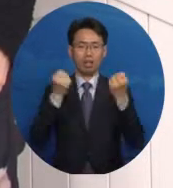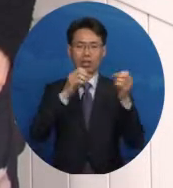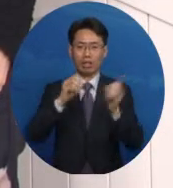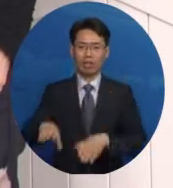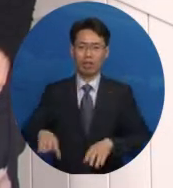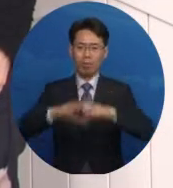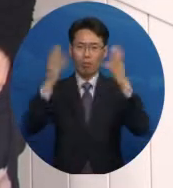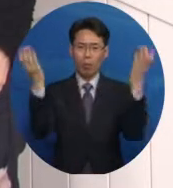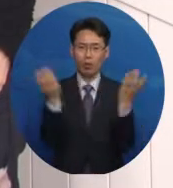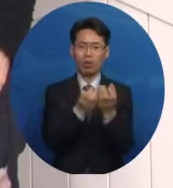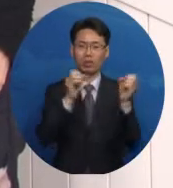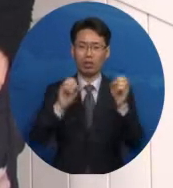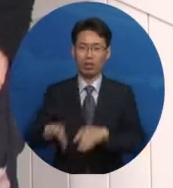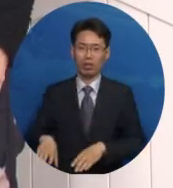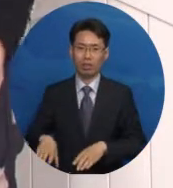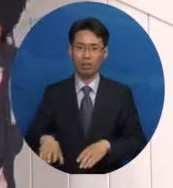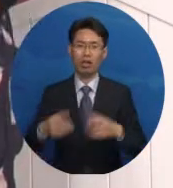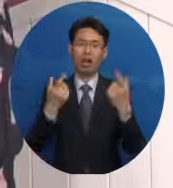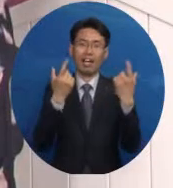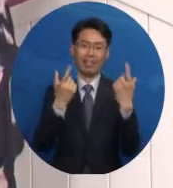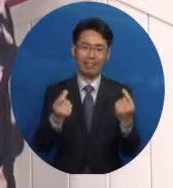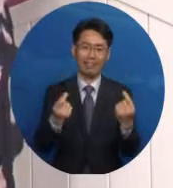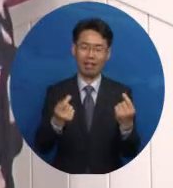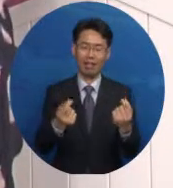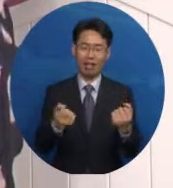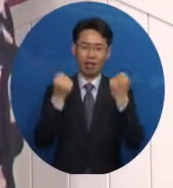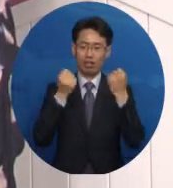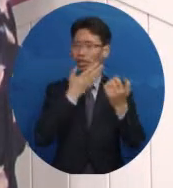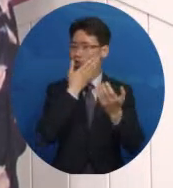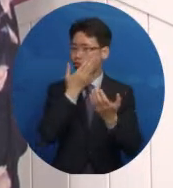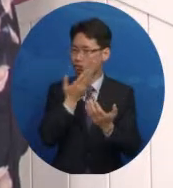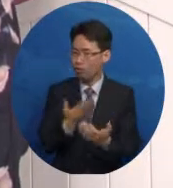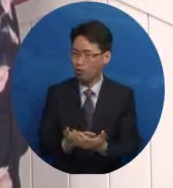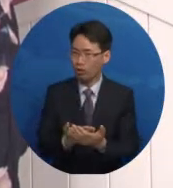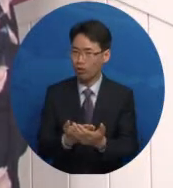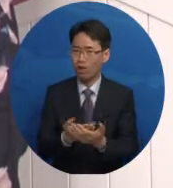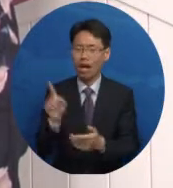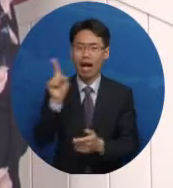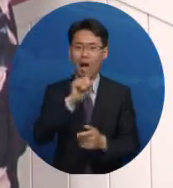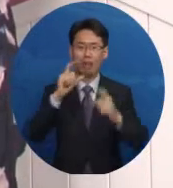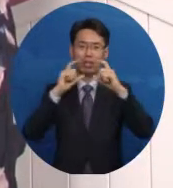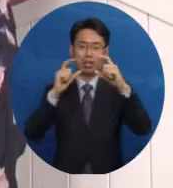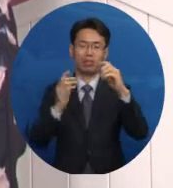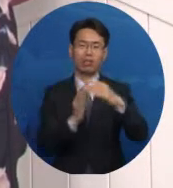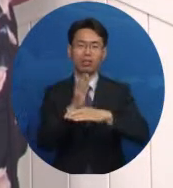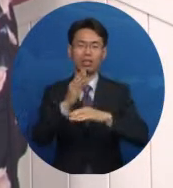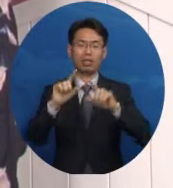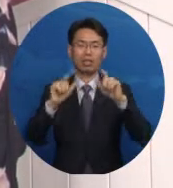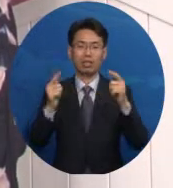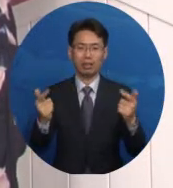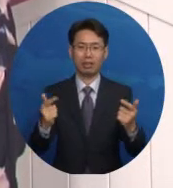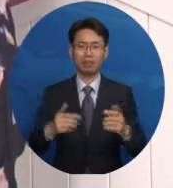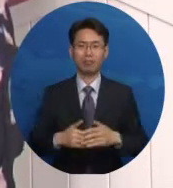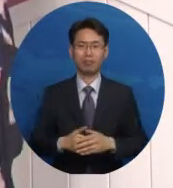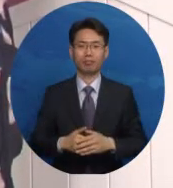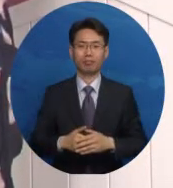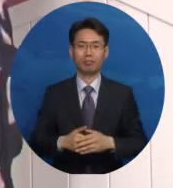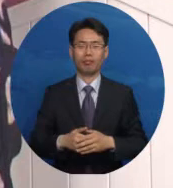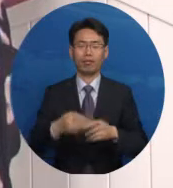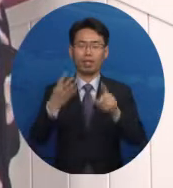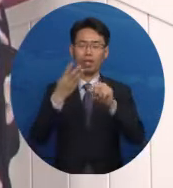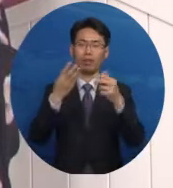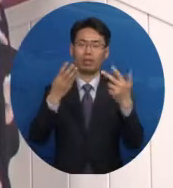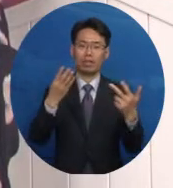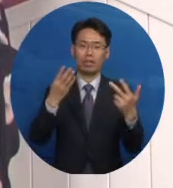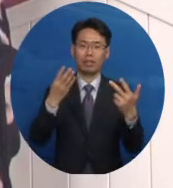건강을 잃으면 모든 것을 잃은 것이다 라는 말이 있듯이 건강과 보건의 중요성, 아무리 강조해도 지나치지 않은데요.